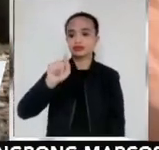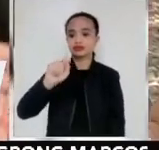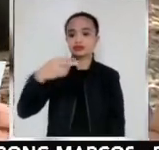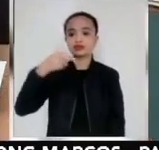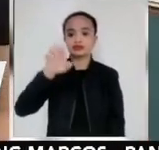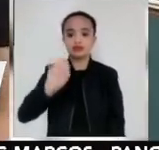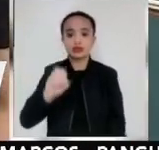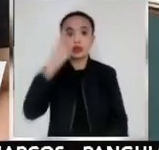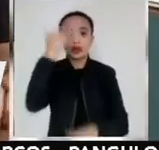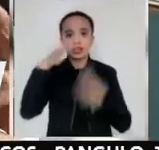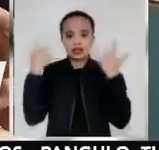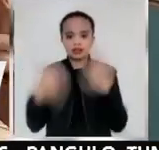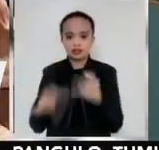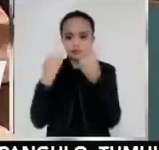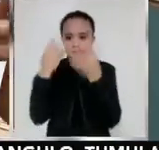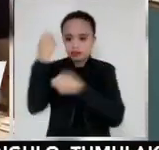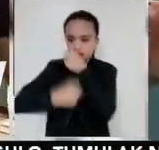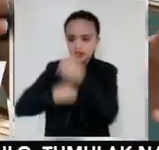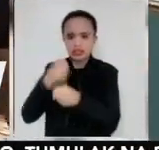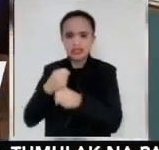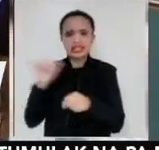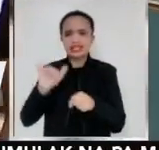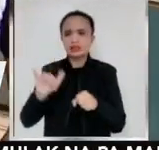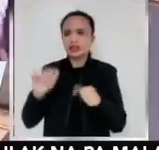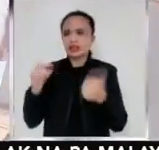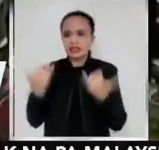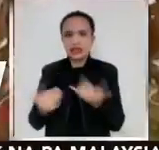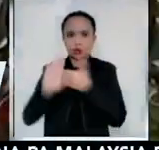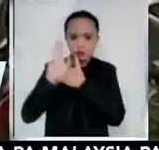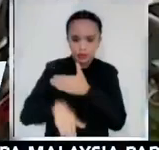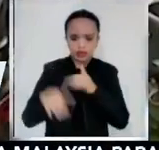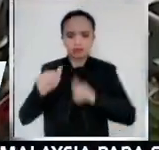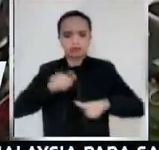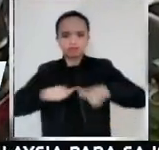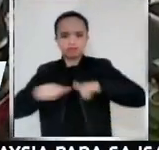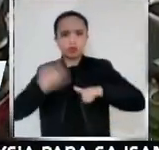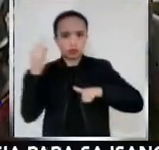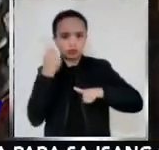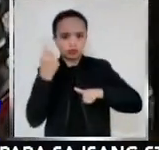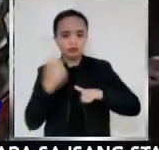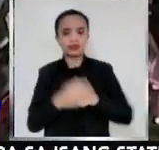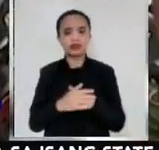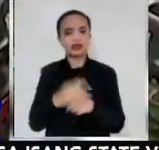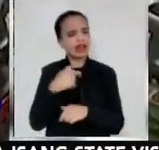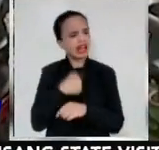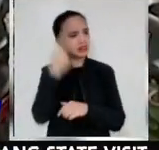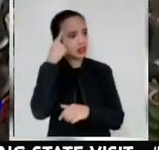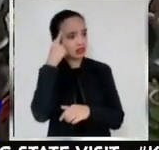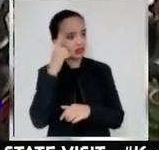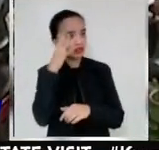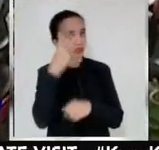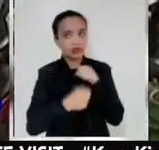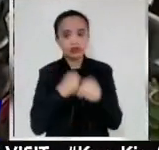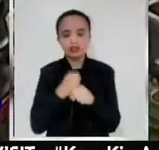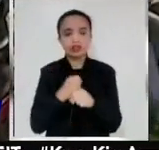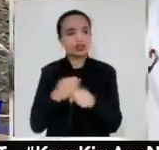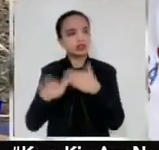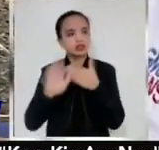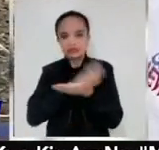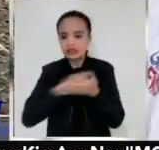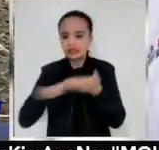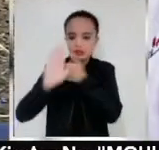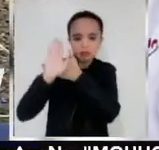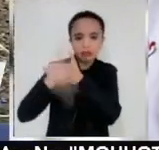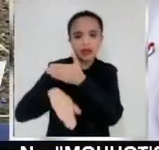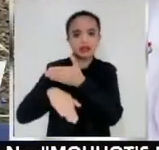ang ilang taon, ngayon pa lang siya magbabalik sa pag-arte. After I think 4 years, so it's nice to be back on the set.